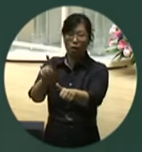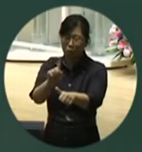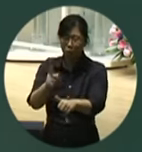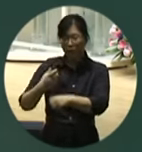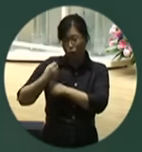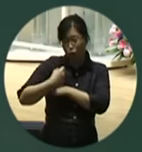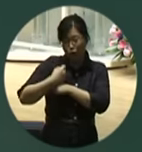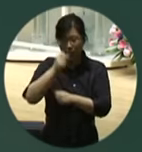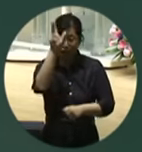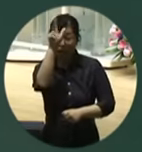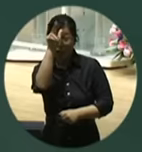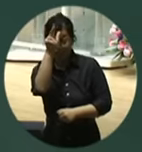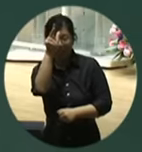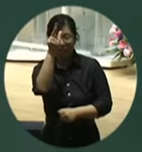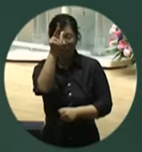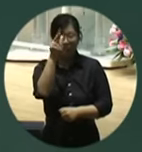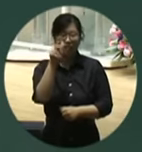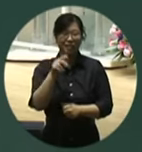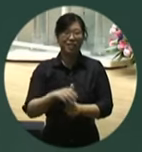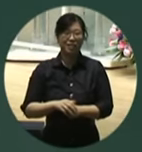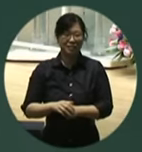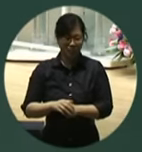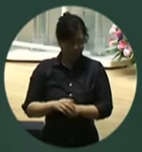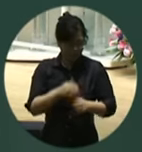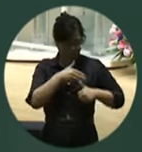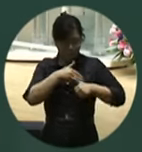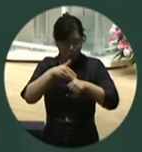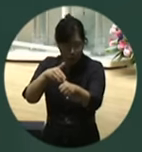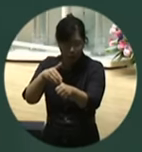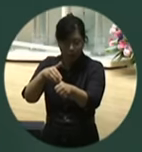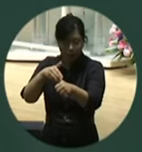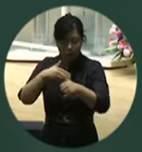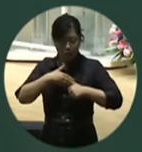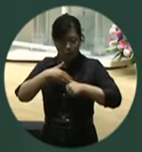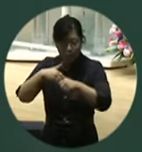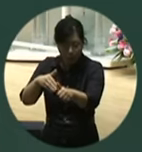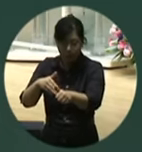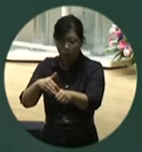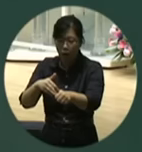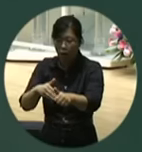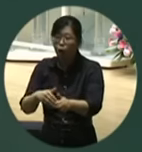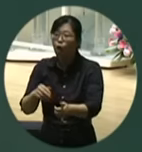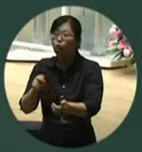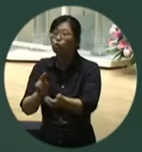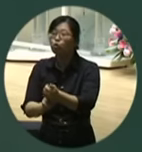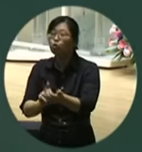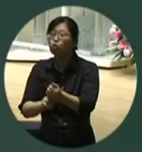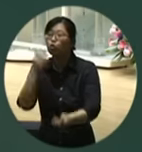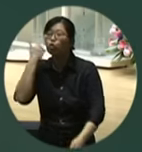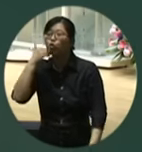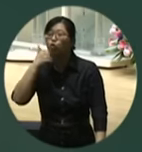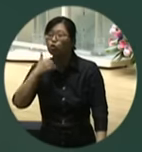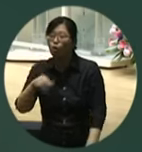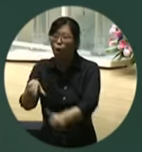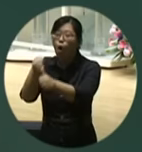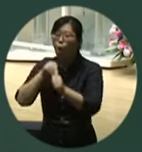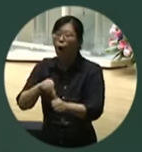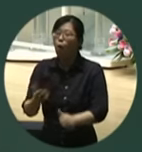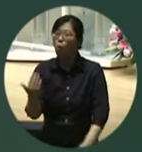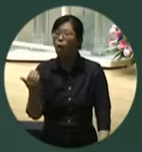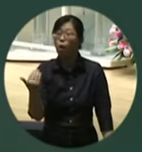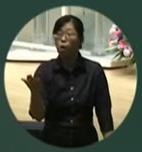거요. 지금 이게 정탐꾼 이게 어디 숨기냐? Simple put, soldiers or policemen, they were in the house of Rahab looking for the